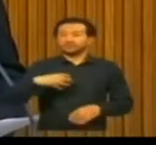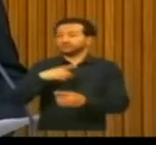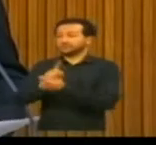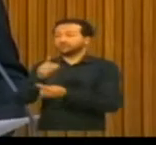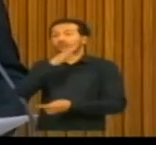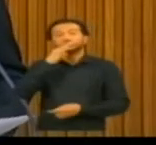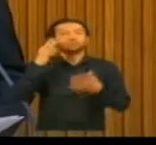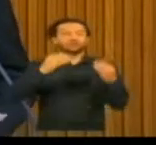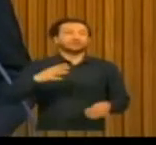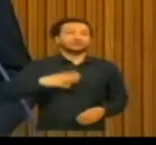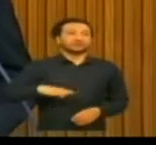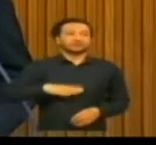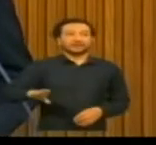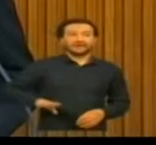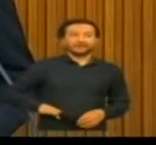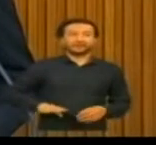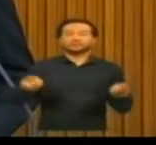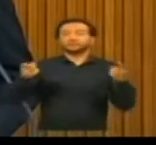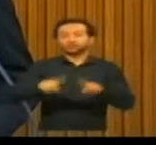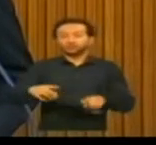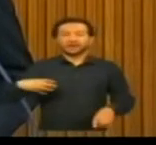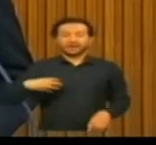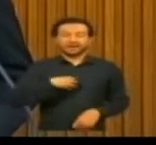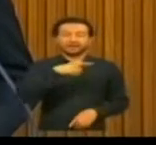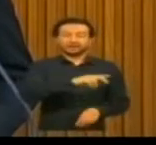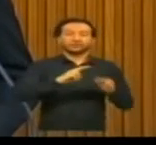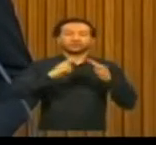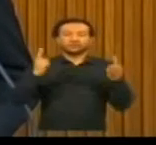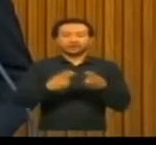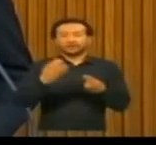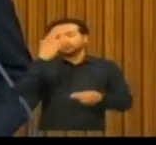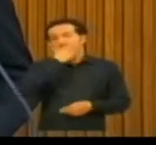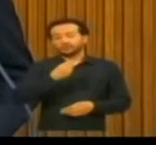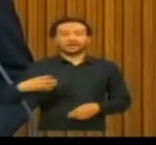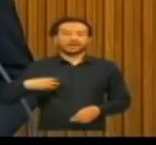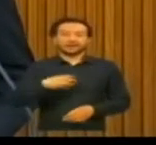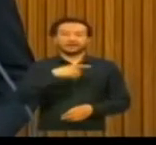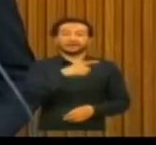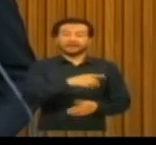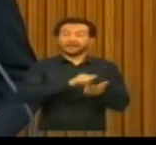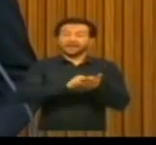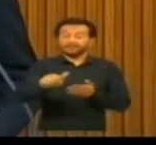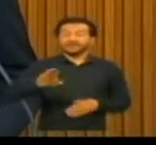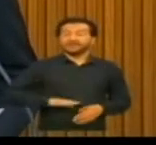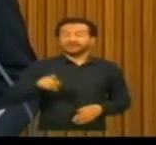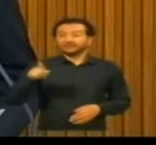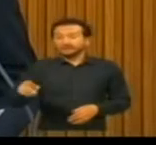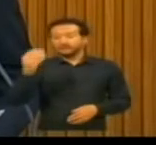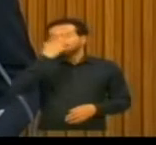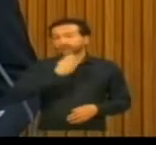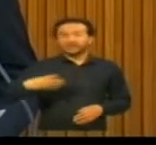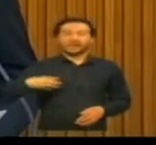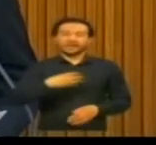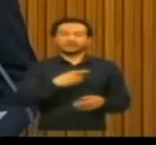olmasını isteriz. Evlatlarıyla buluşan anneler dünyanın en güzel anneleridir. Ve en güzel evlatlar en güzel